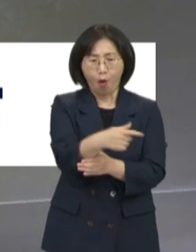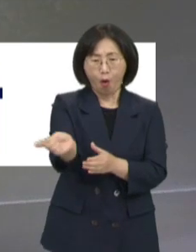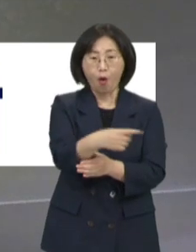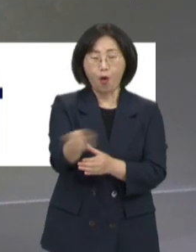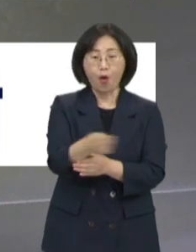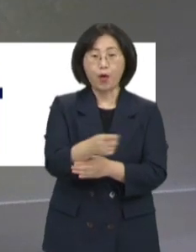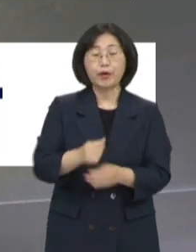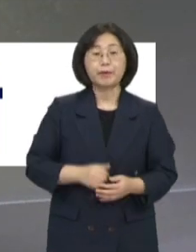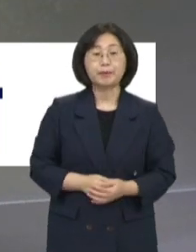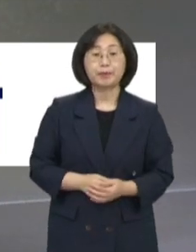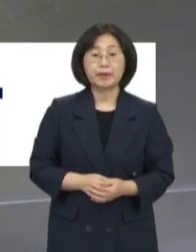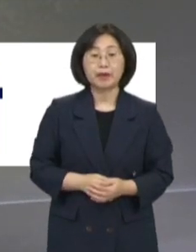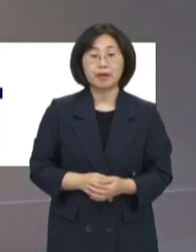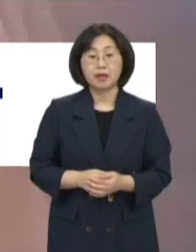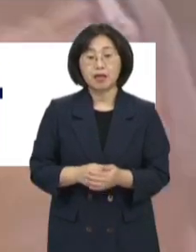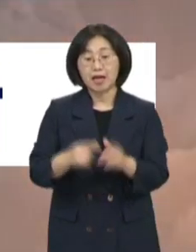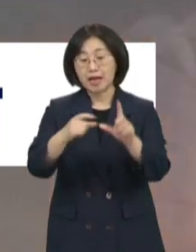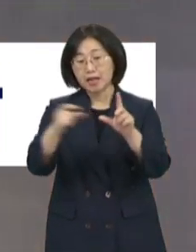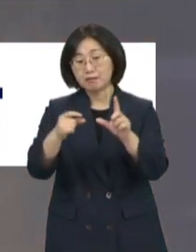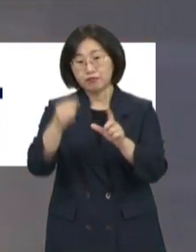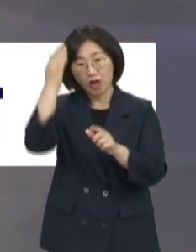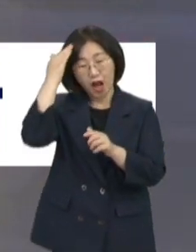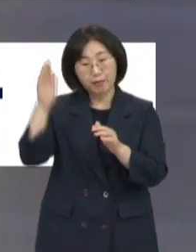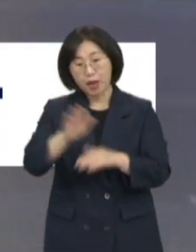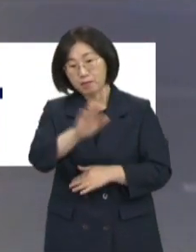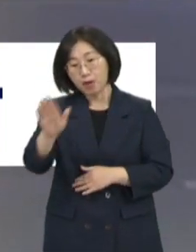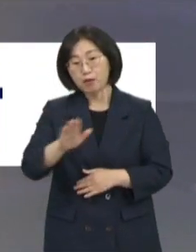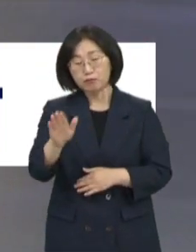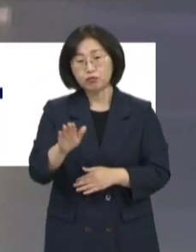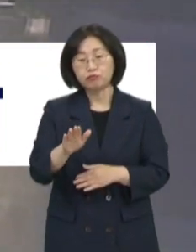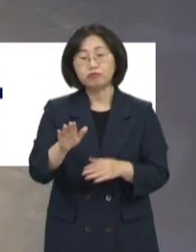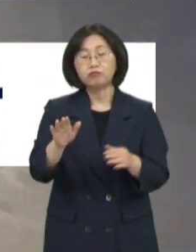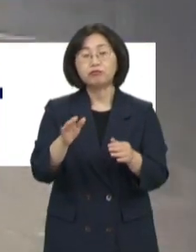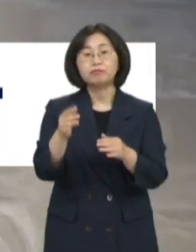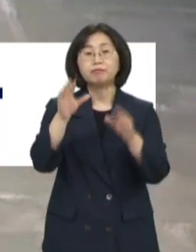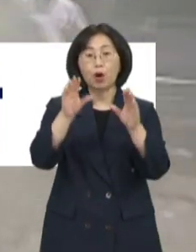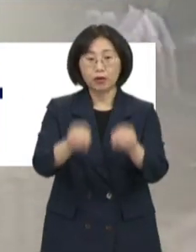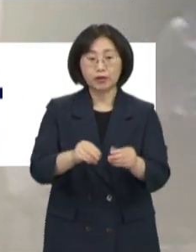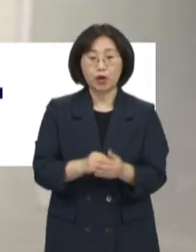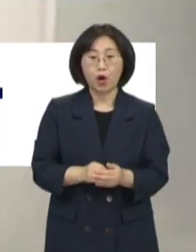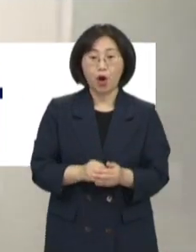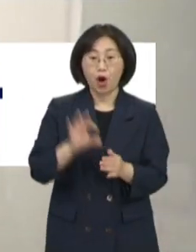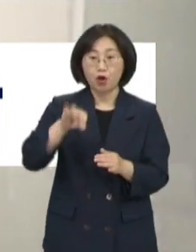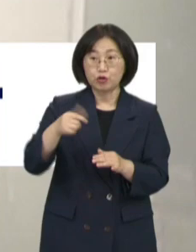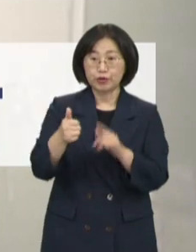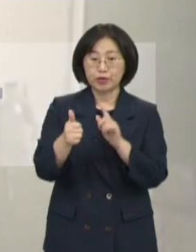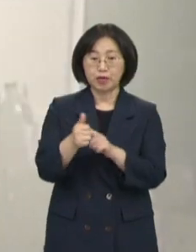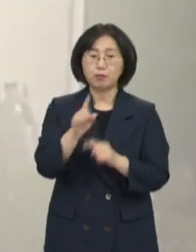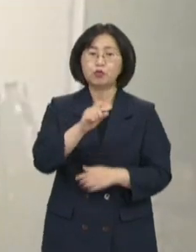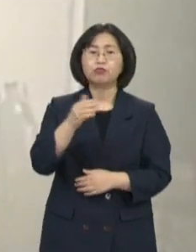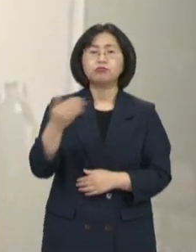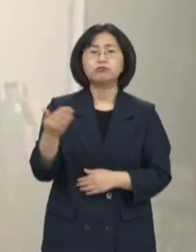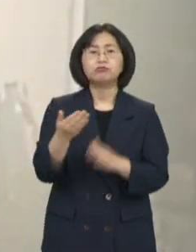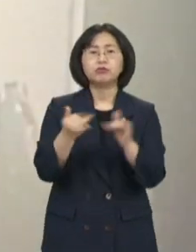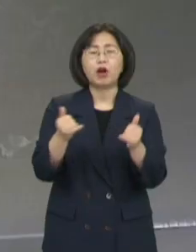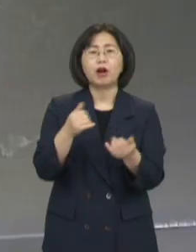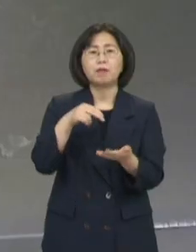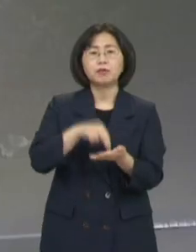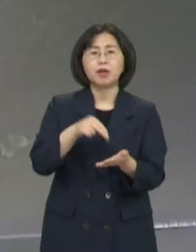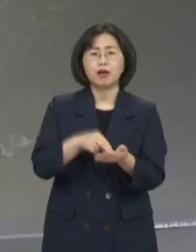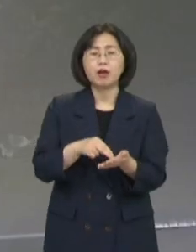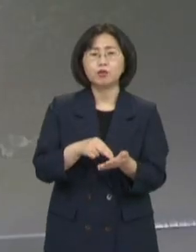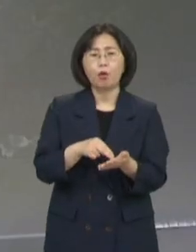나섰습니다 불은 건물 일부를 그린 뒤 몇 분 만에 꺼졌으며 윤 소방사는 소방관으로서 당연한 일을 했을